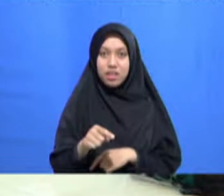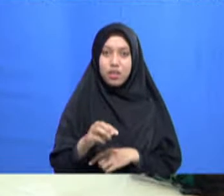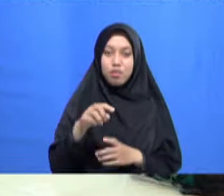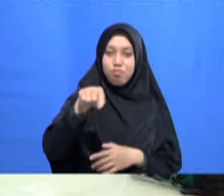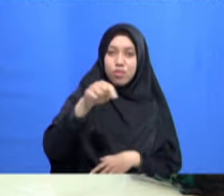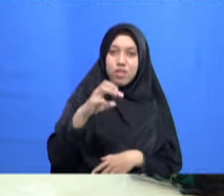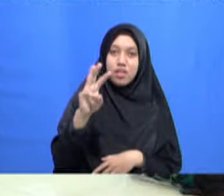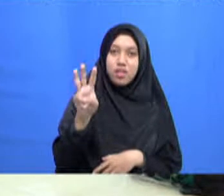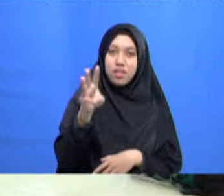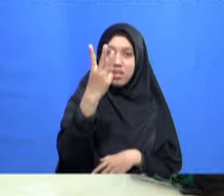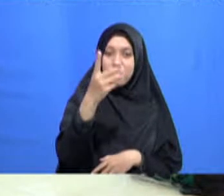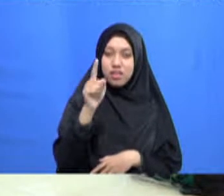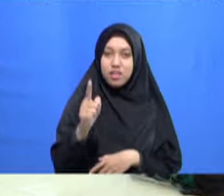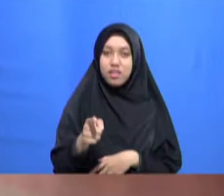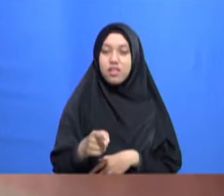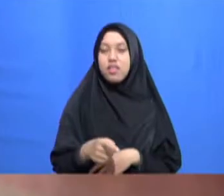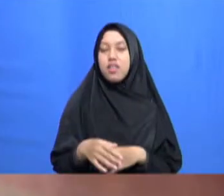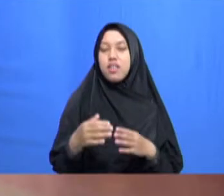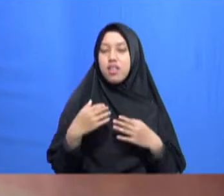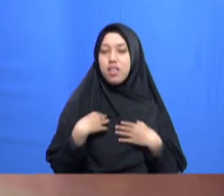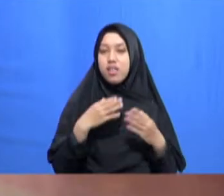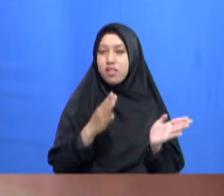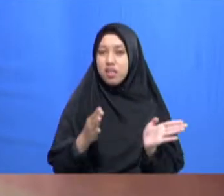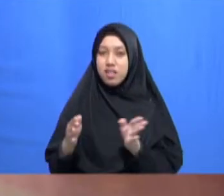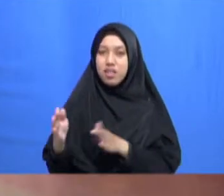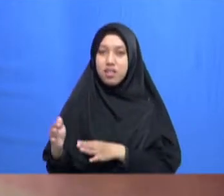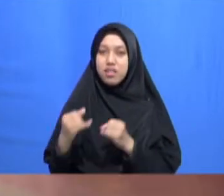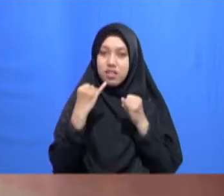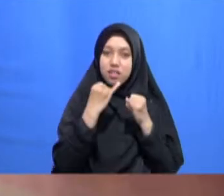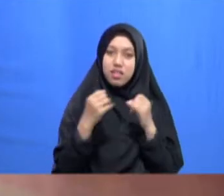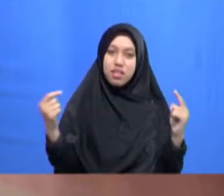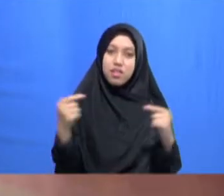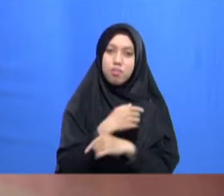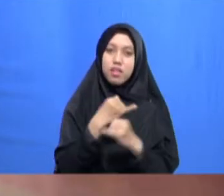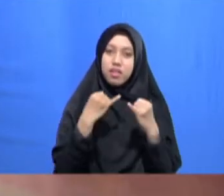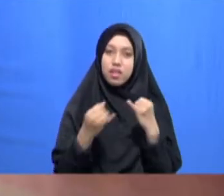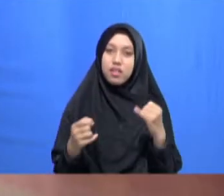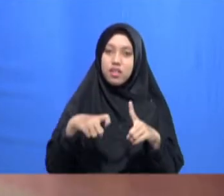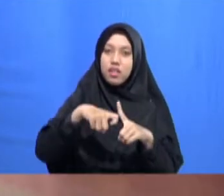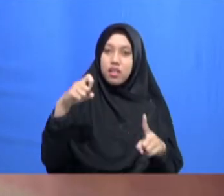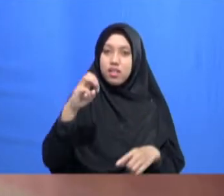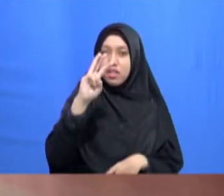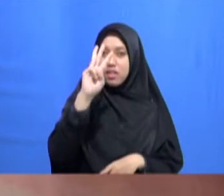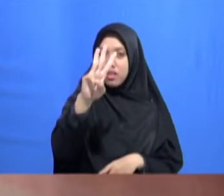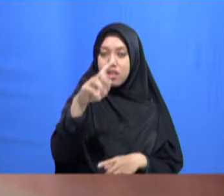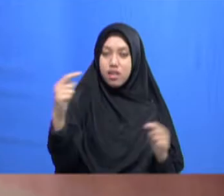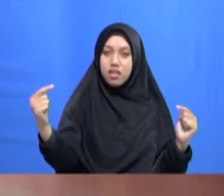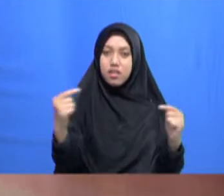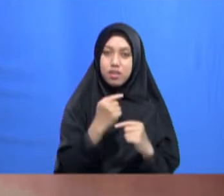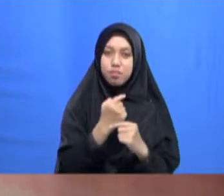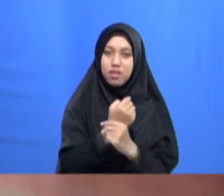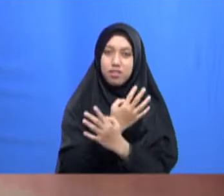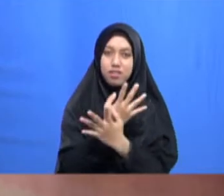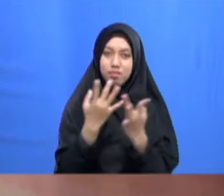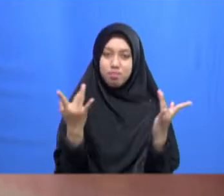dan ini merupakan rangkaian debat terakhir dari tiga rangkaian kampanye debat publik yang